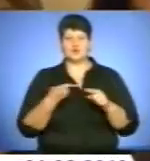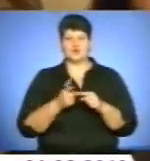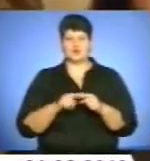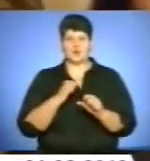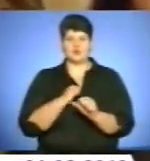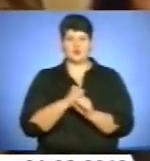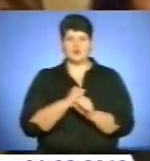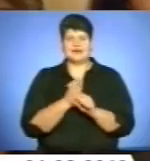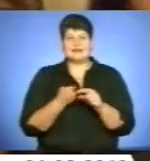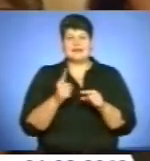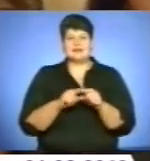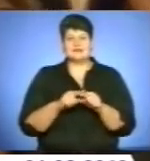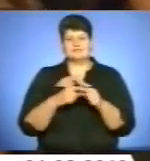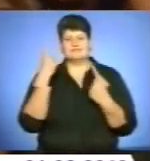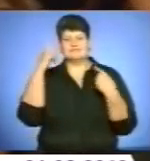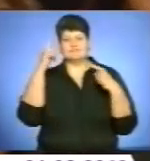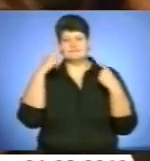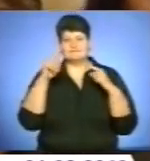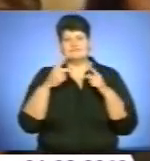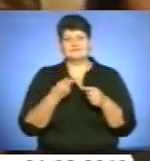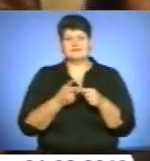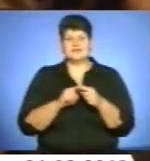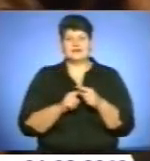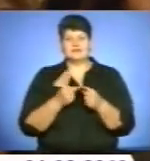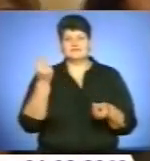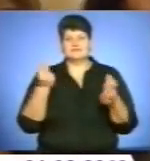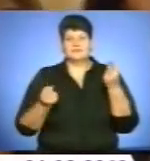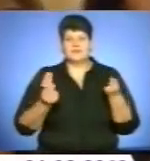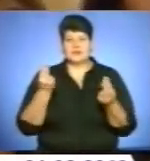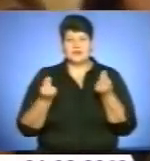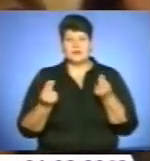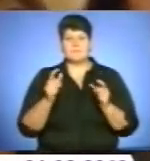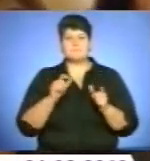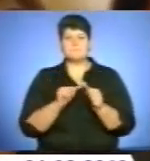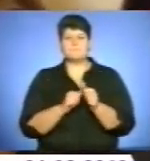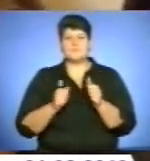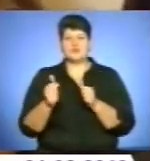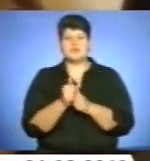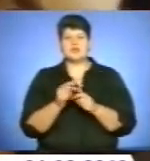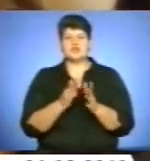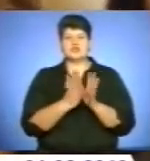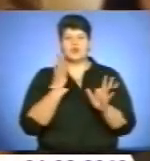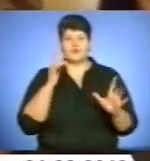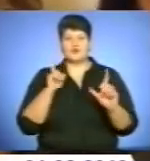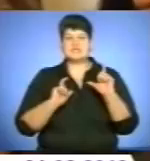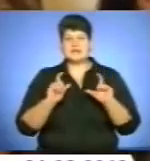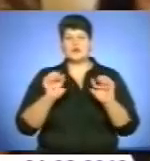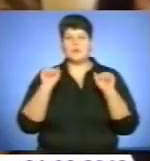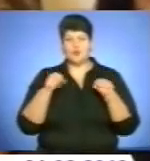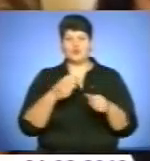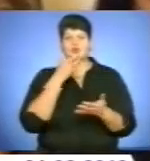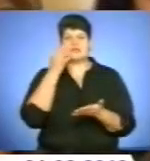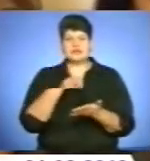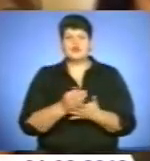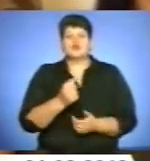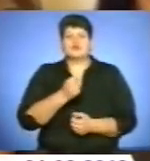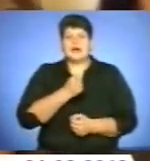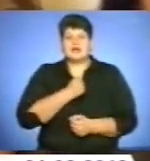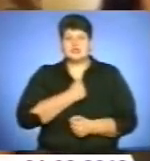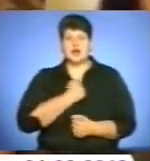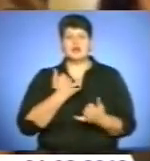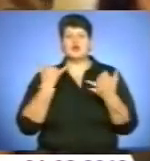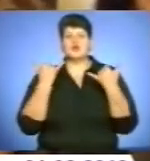А це профанація, це карикатура на позачергову сесію. І я можу сказати, що, на жаль, сьогодні